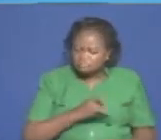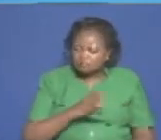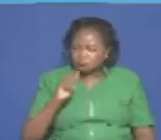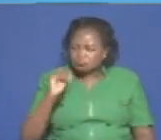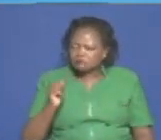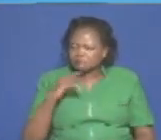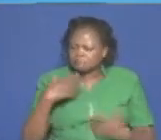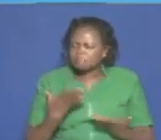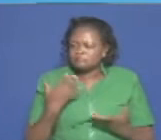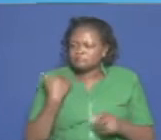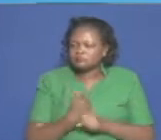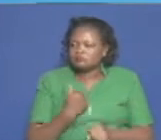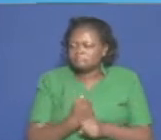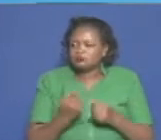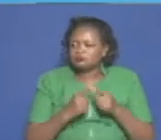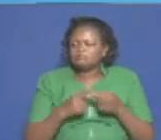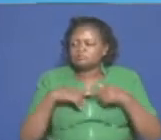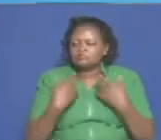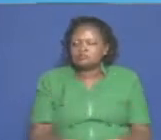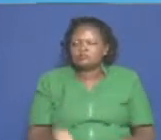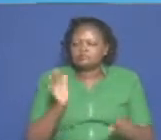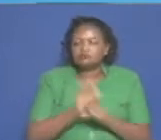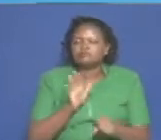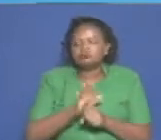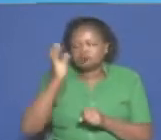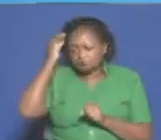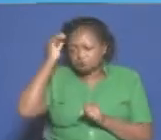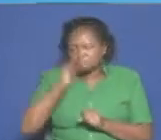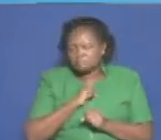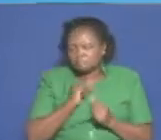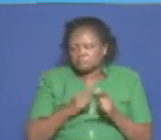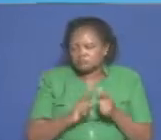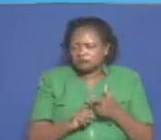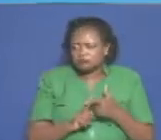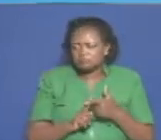wamefanya kazi na vile ambavyo tayari wengine wao wamesoma,